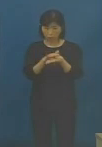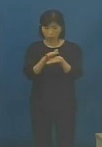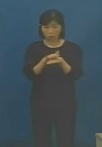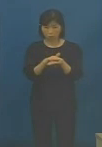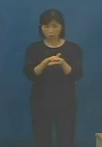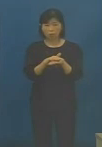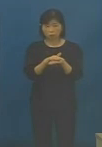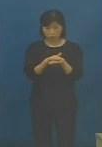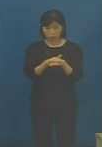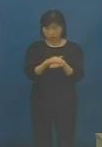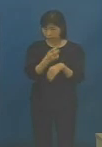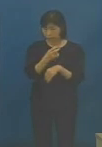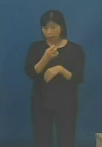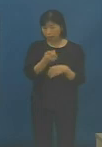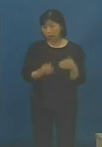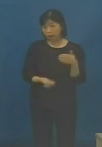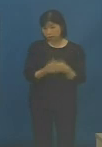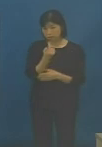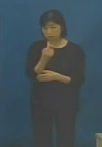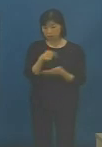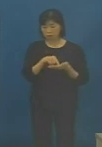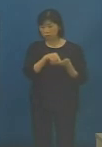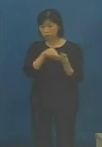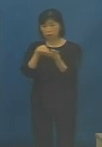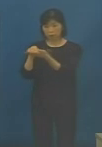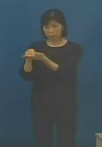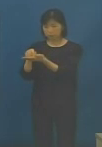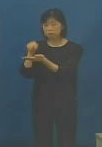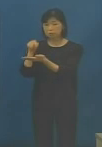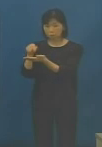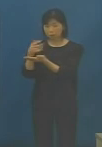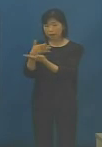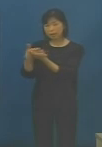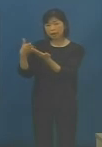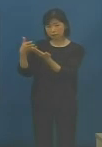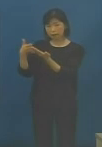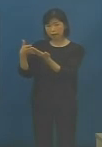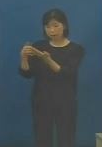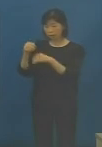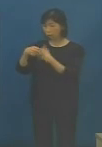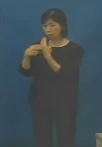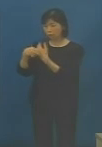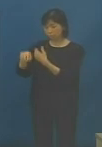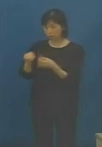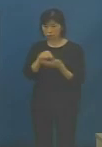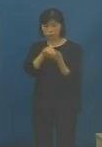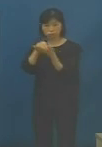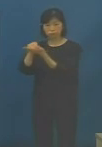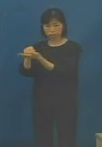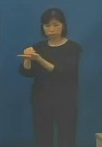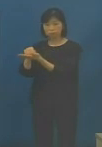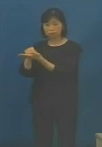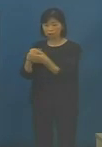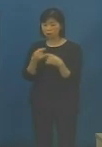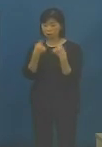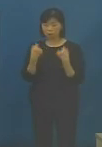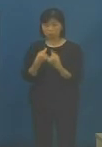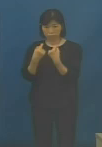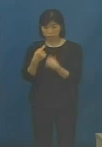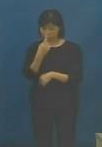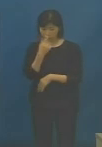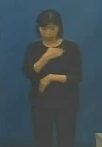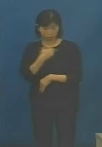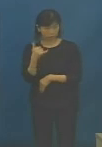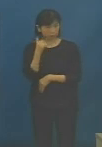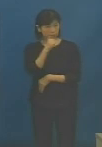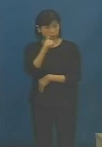生届を出し、それがデータで保健所に送られまして、で個別に我々の方で電話で聞き取